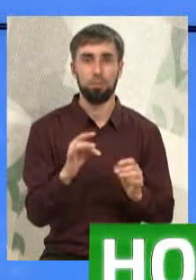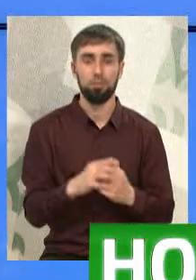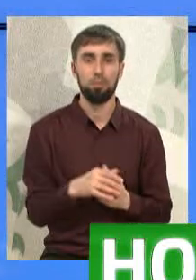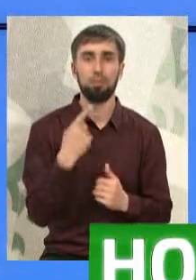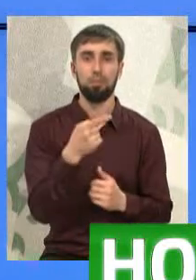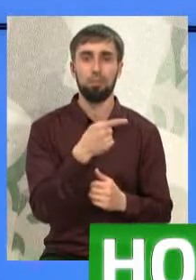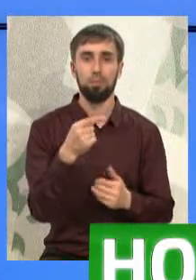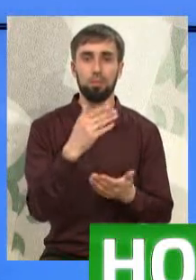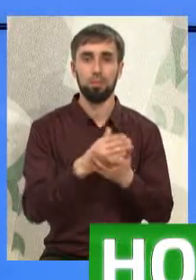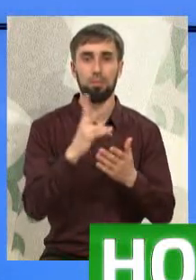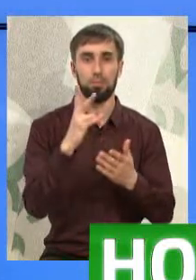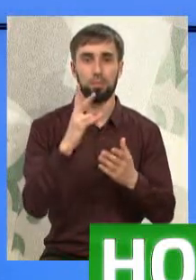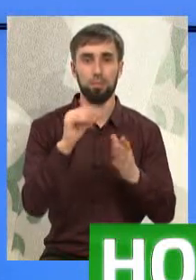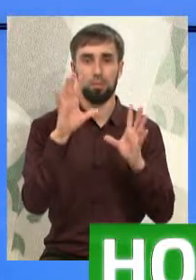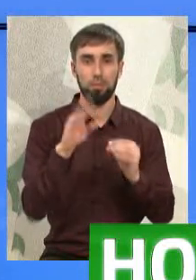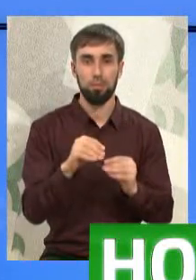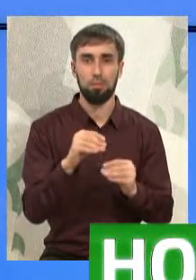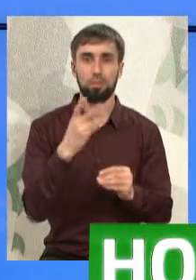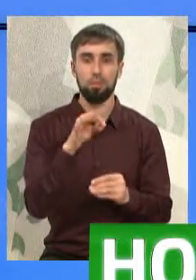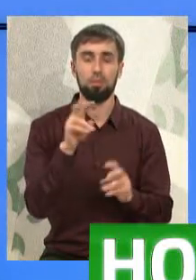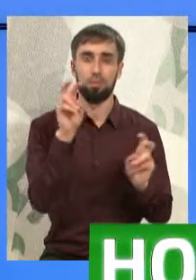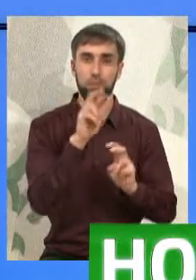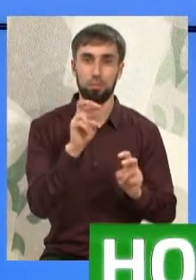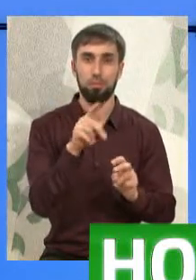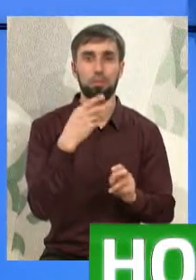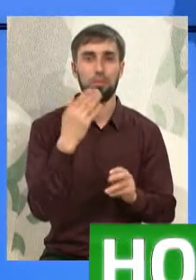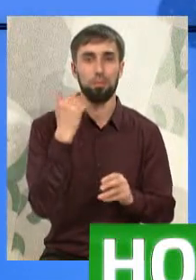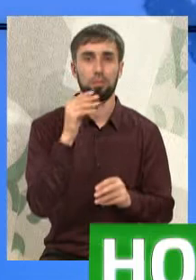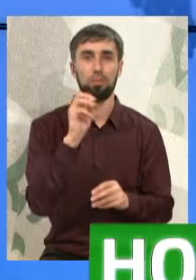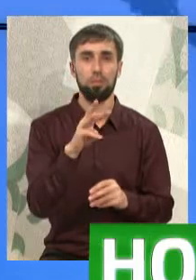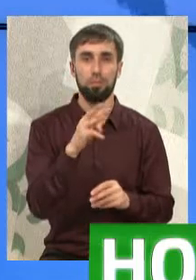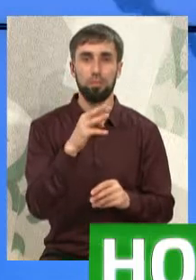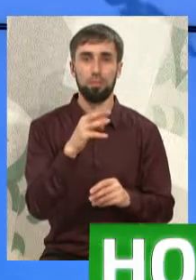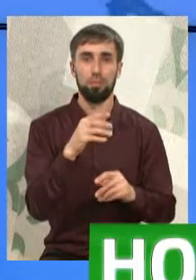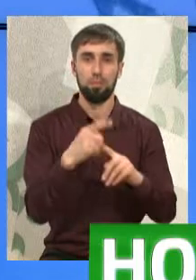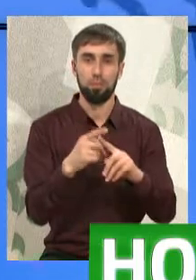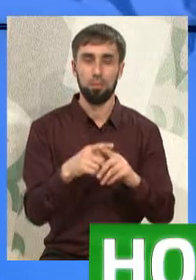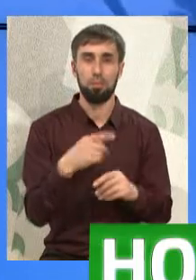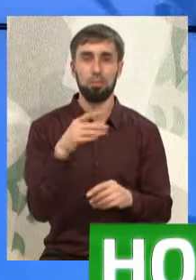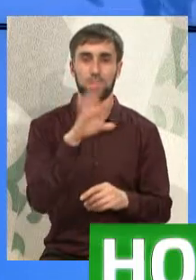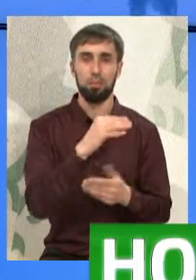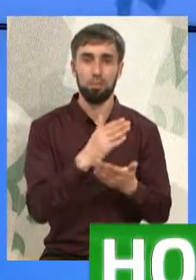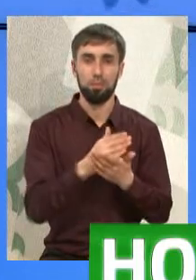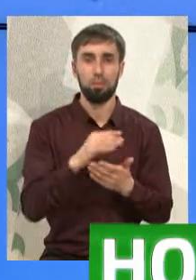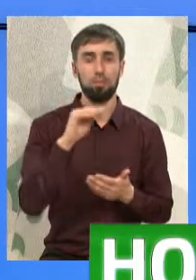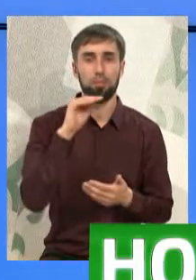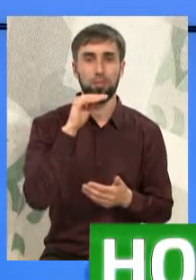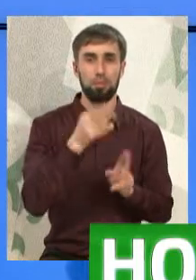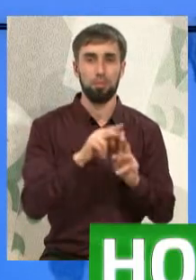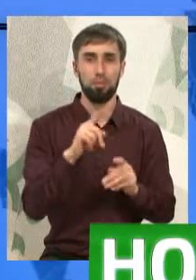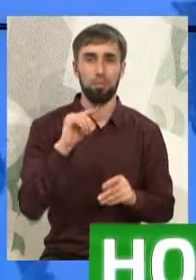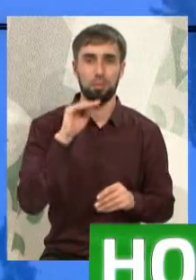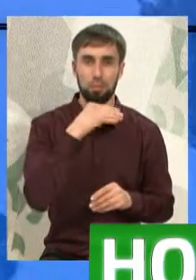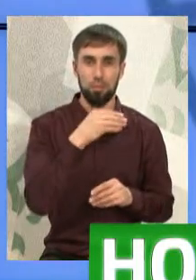Минусы есть во всем. Искать их намного легче, чем плюсы. Закрываются границы, отменяются мероприятия, экономика пострадала. В СМИ очень много информации, как